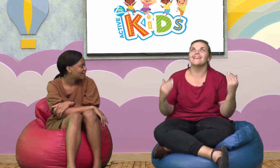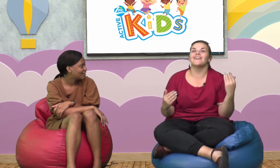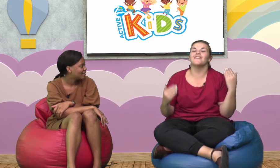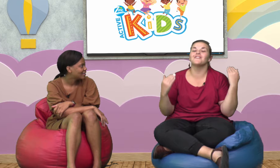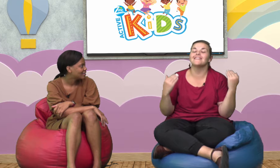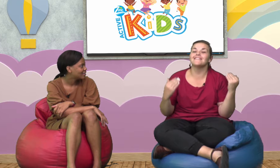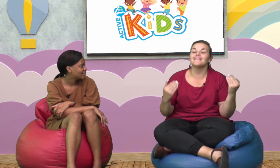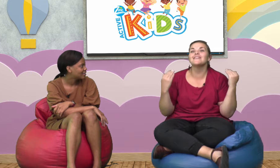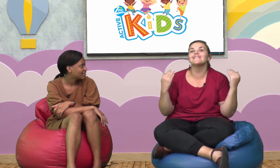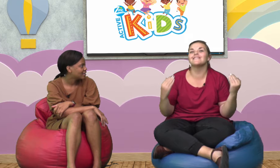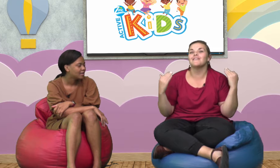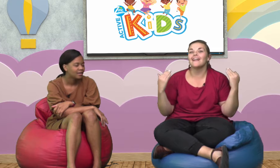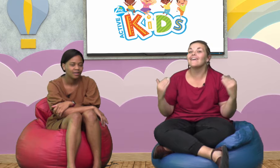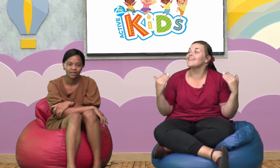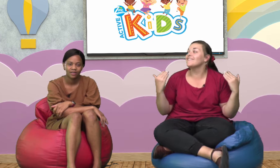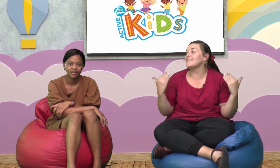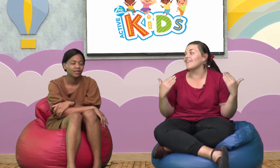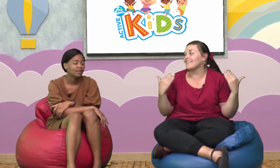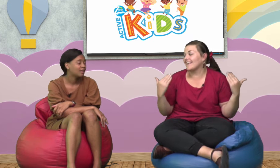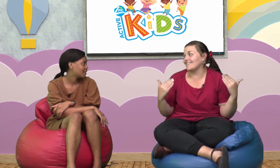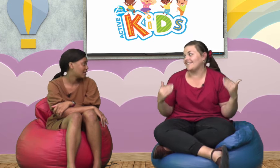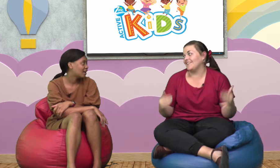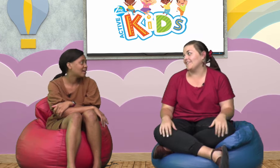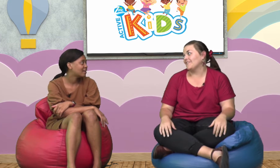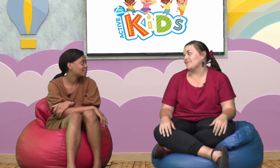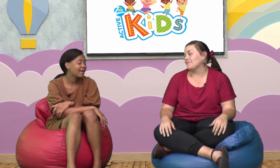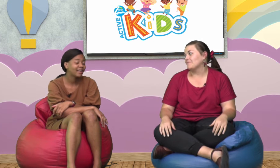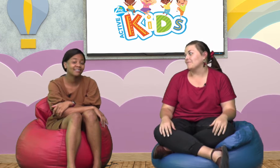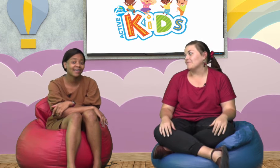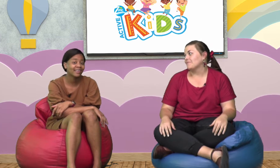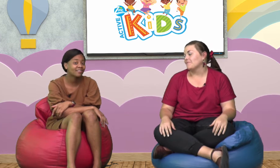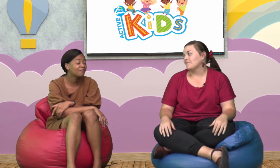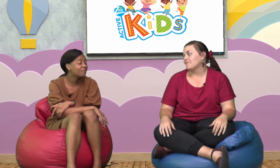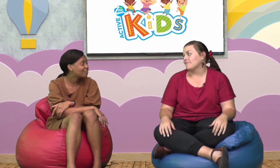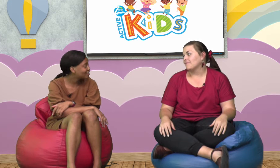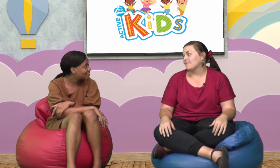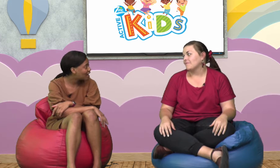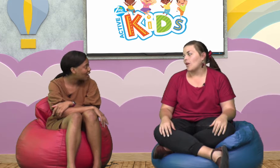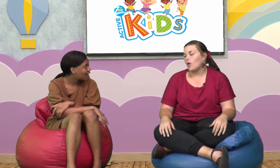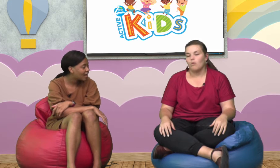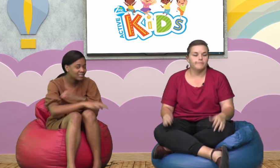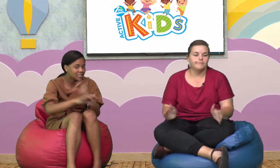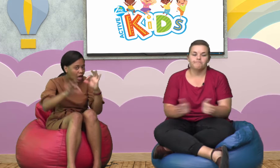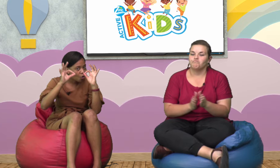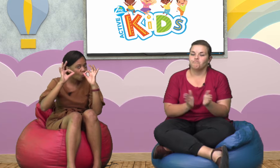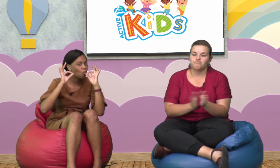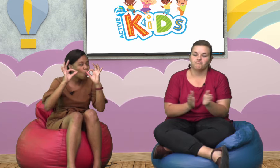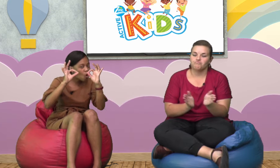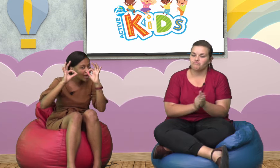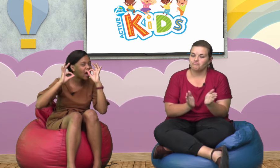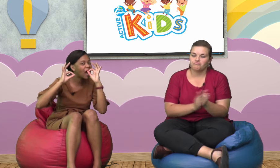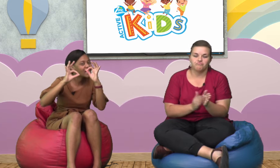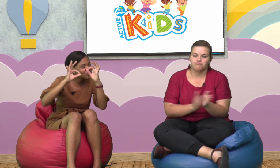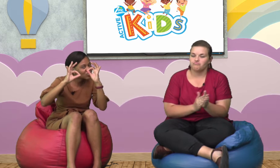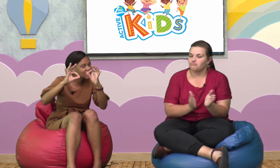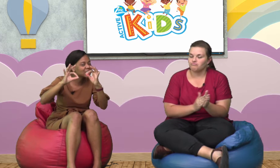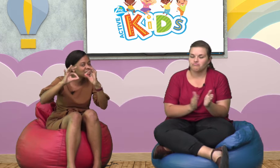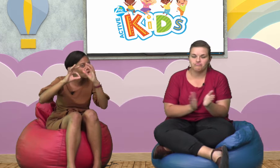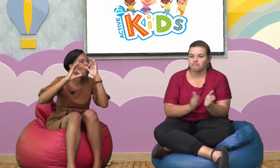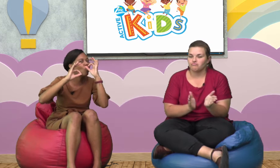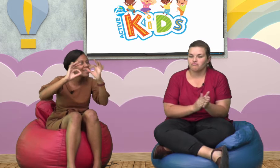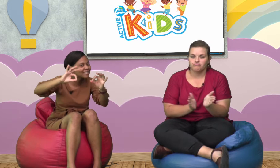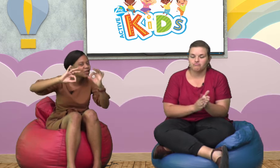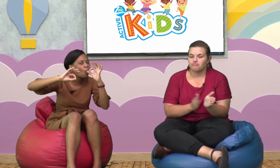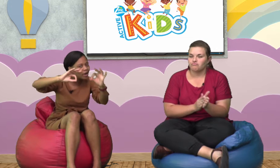Zoey en Zacky raak net slimmer en slimmer elke liewe dag wat ek hulle sien. Julle is, en Zacky se feite is 100,